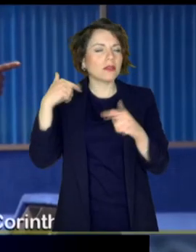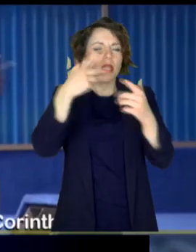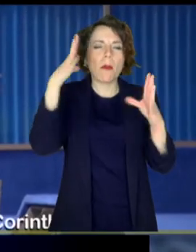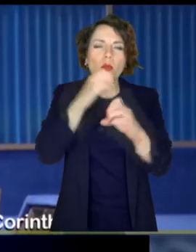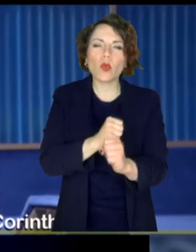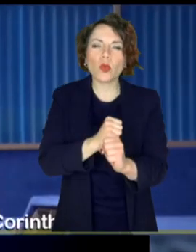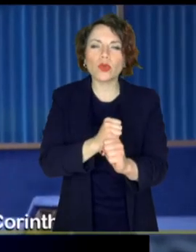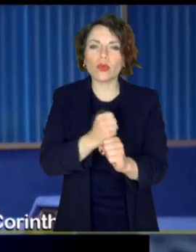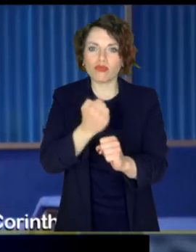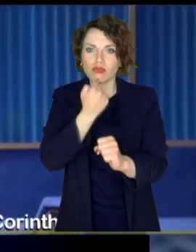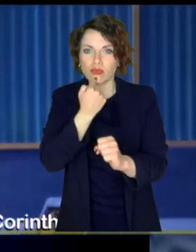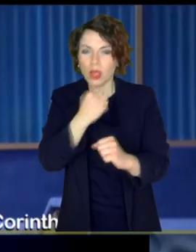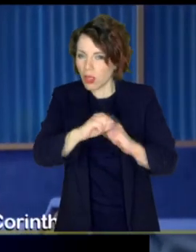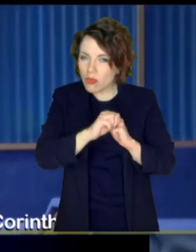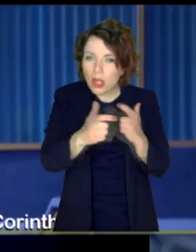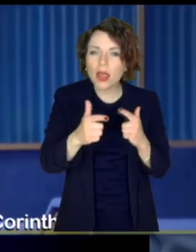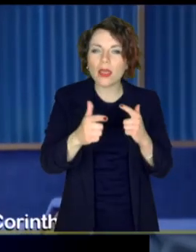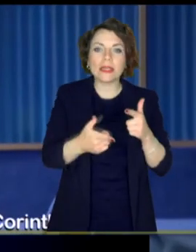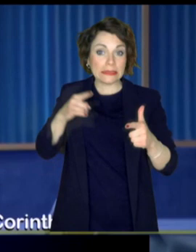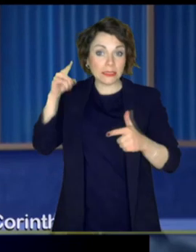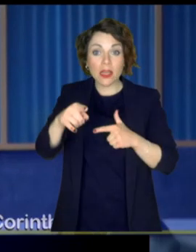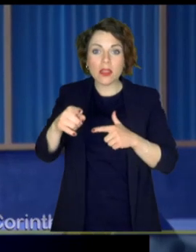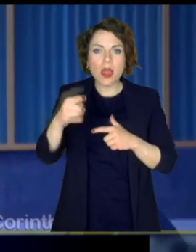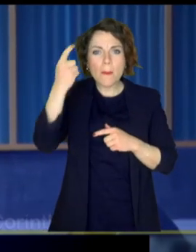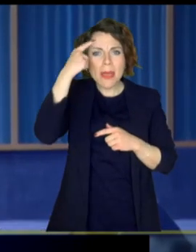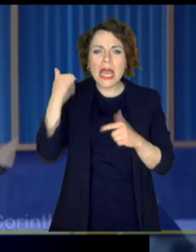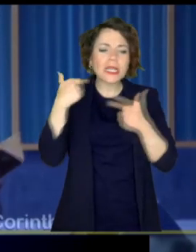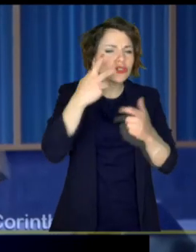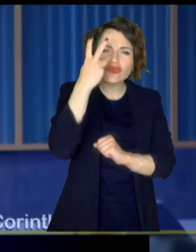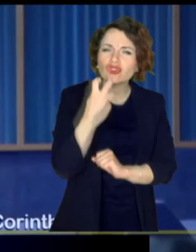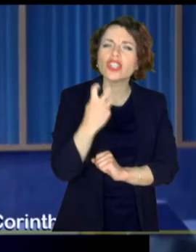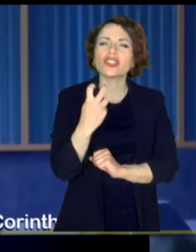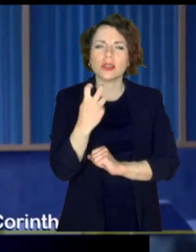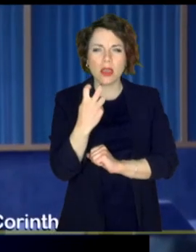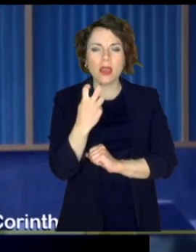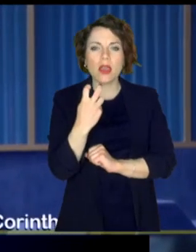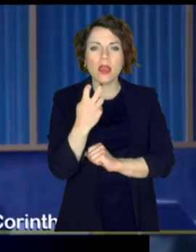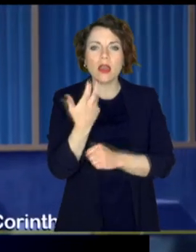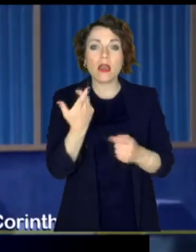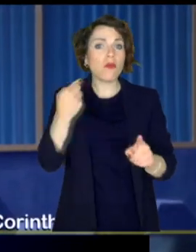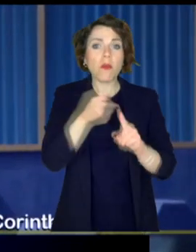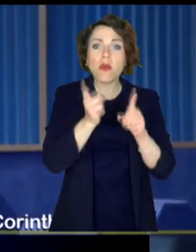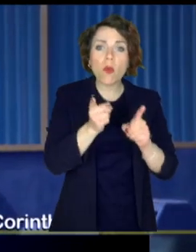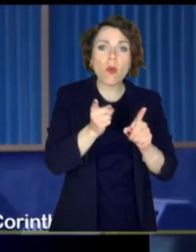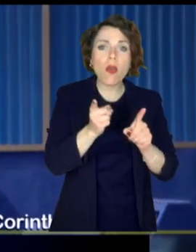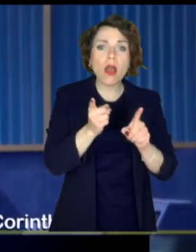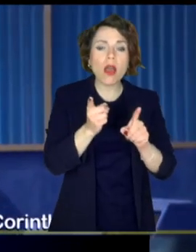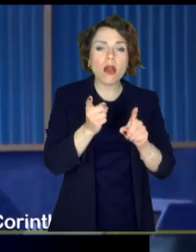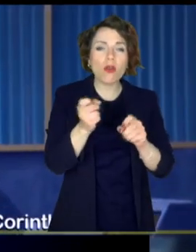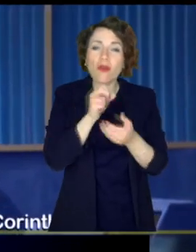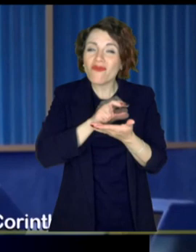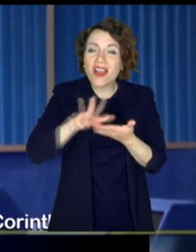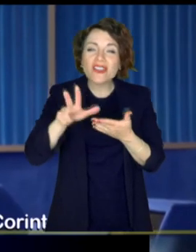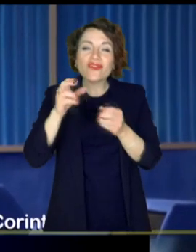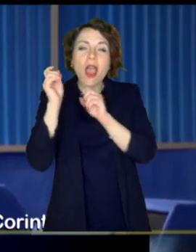per gli increduli ai quali il Dio di questo mondo ha accecato le menti, li ha accecati affinché non risplenda loro la luce del Vangelo